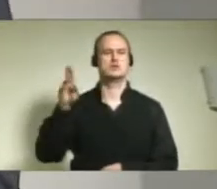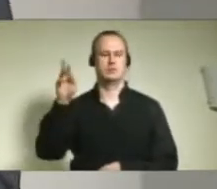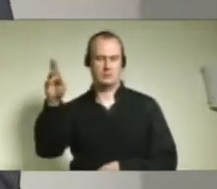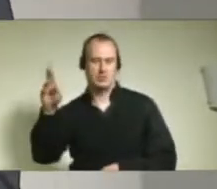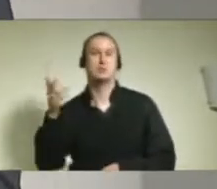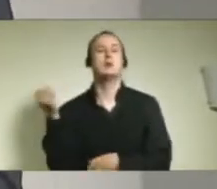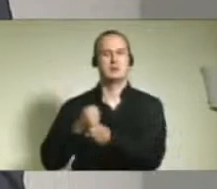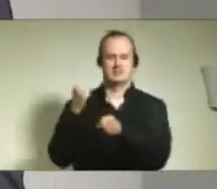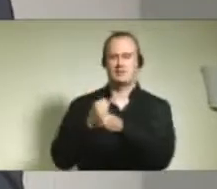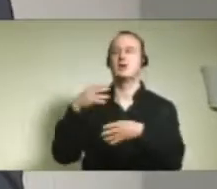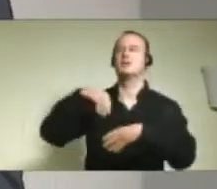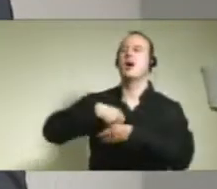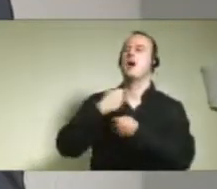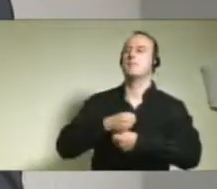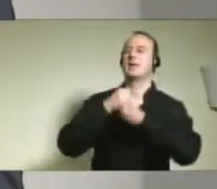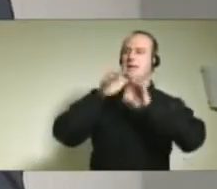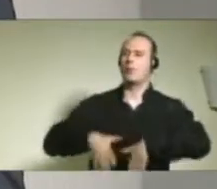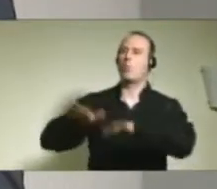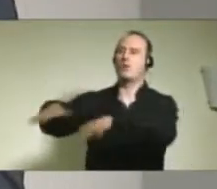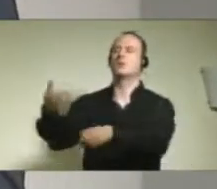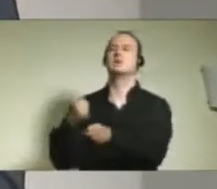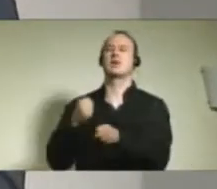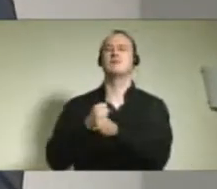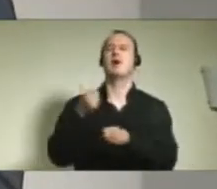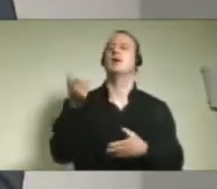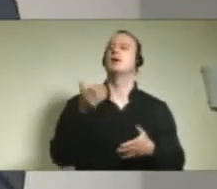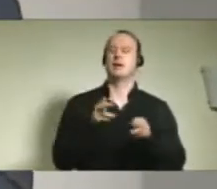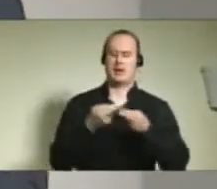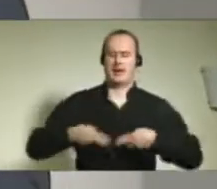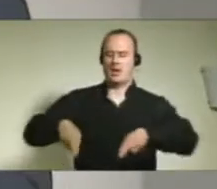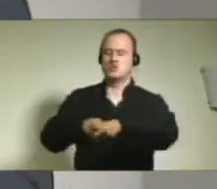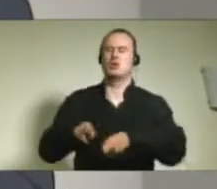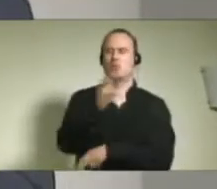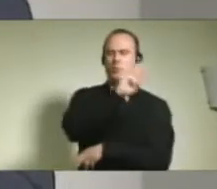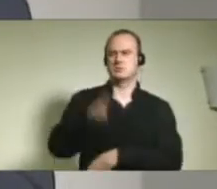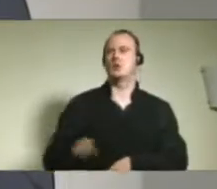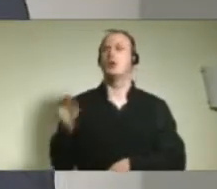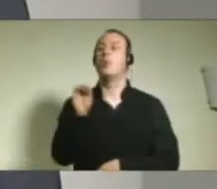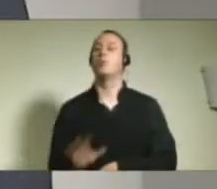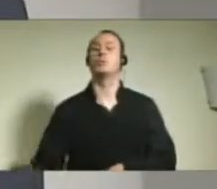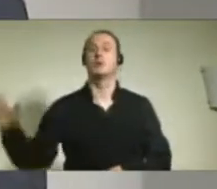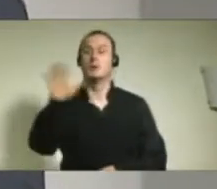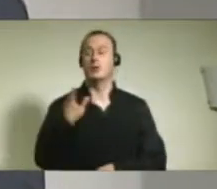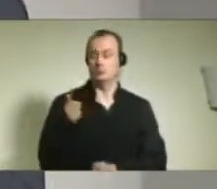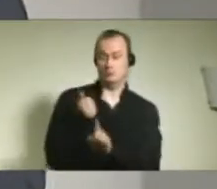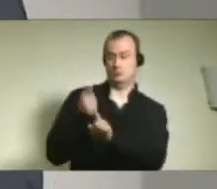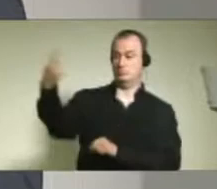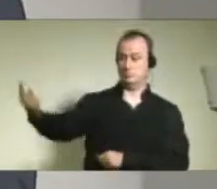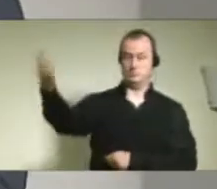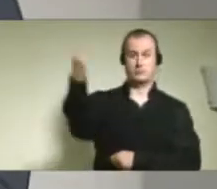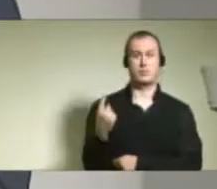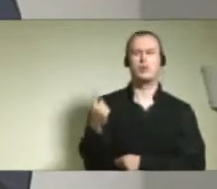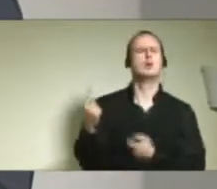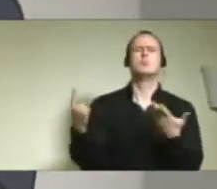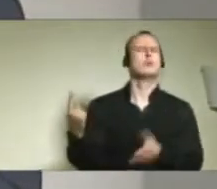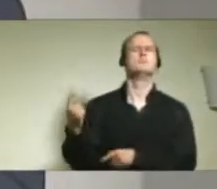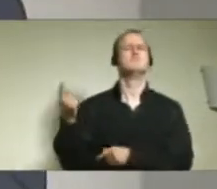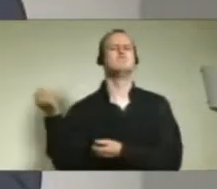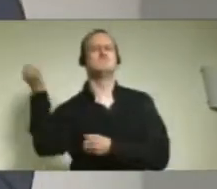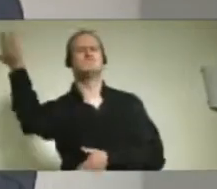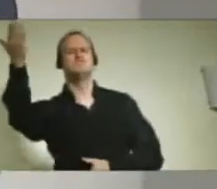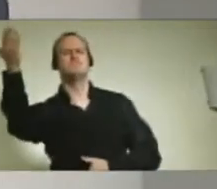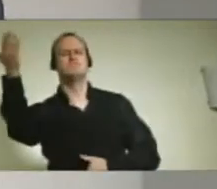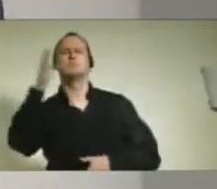Waves. Il travaille dans la région de Windsor, en Ontario, et il est là pour nous parler de ce qu'on